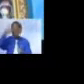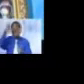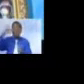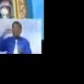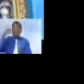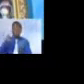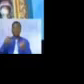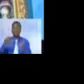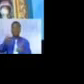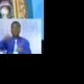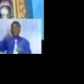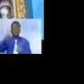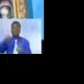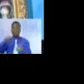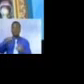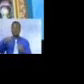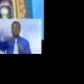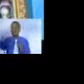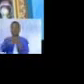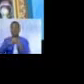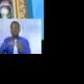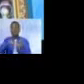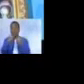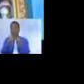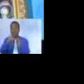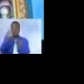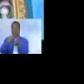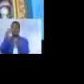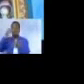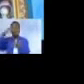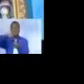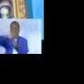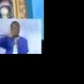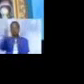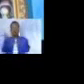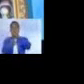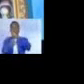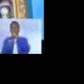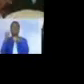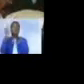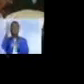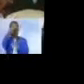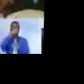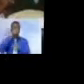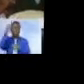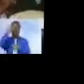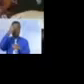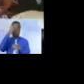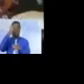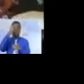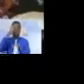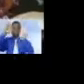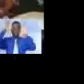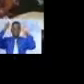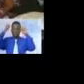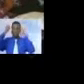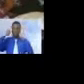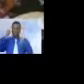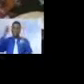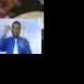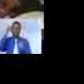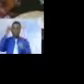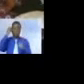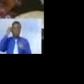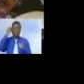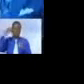nécessité de trouver des nouveaux modes de financement pour la transformation de l'Afrique. De ce point de vue, le président de la